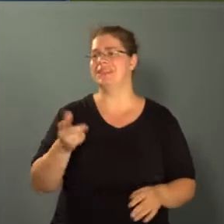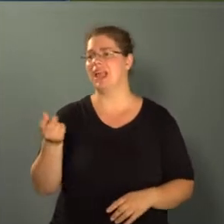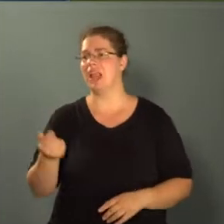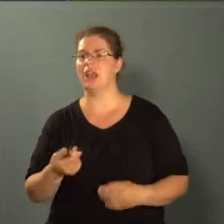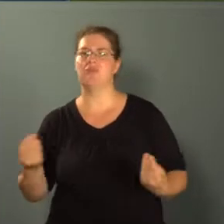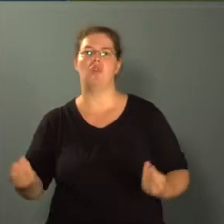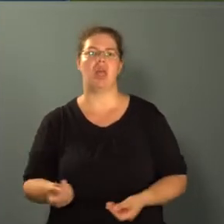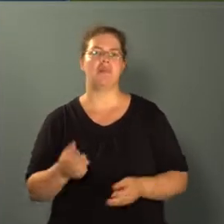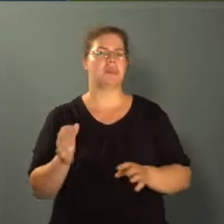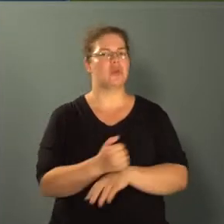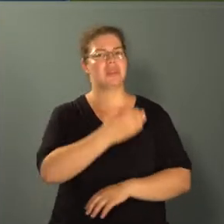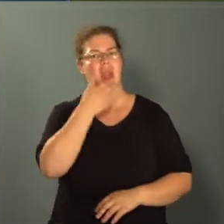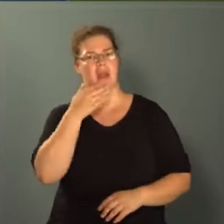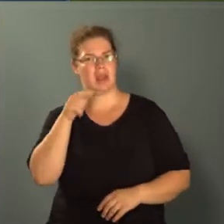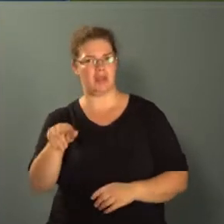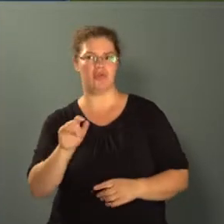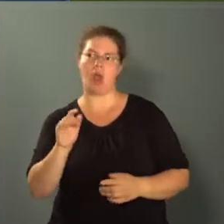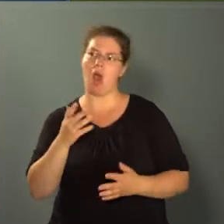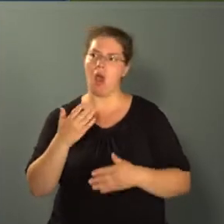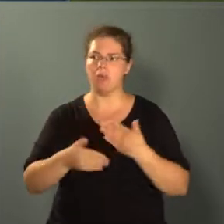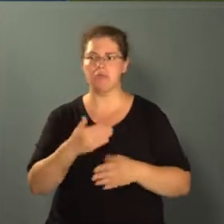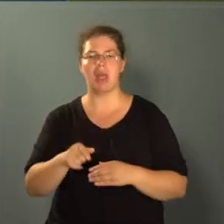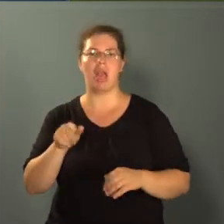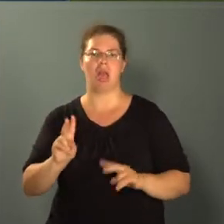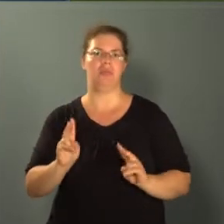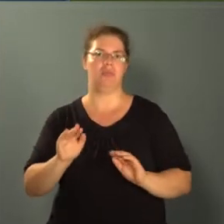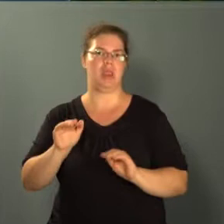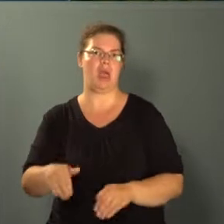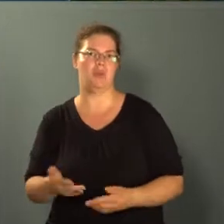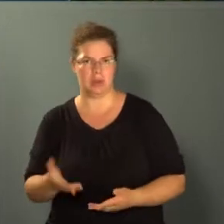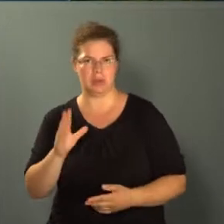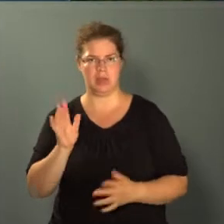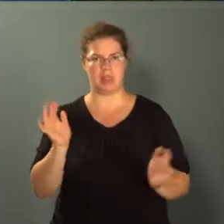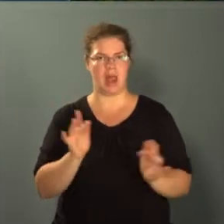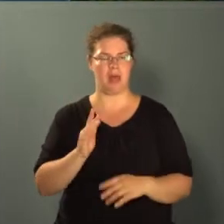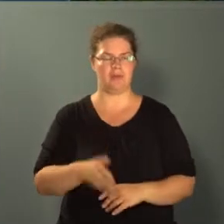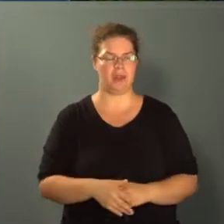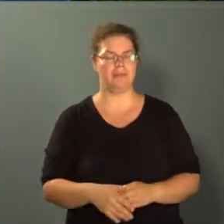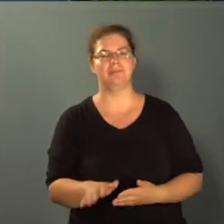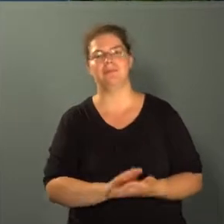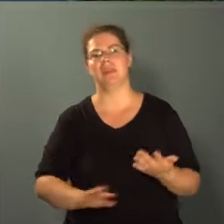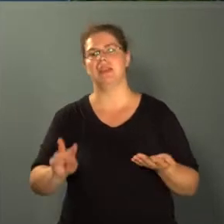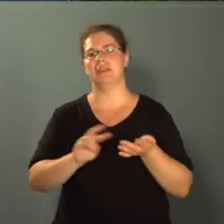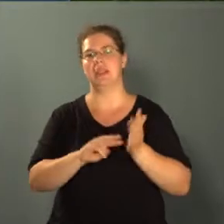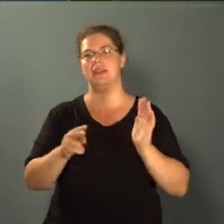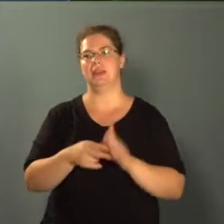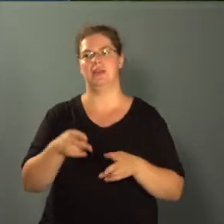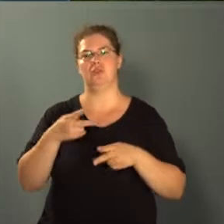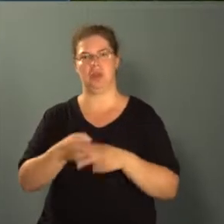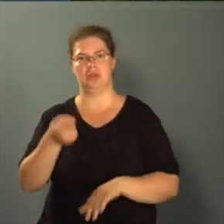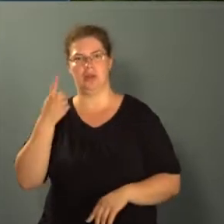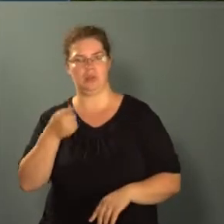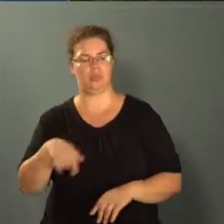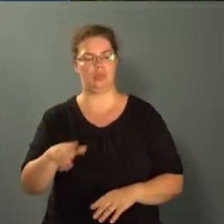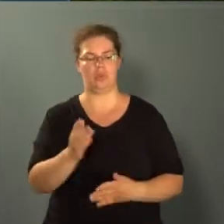valami győzni akarásra törekszünk minden hétvégén, ezt ráerőltetni az ellenfelekre. Milyen technikai segítséget tudtok